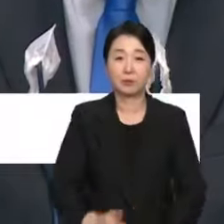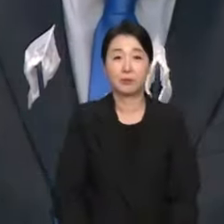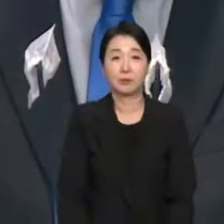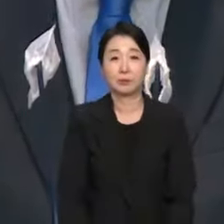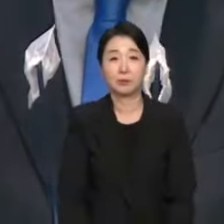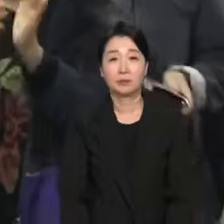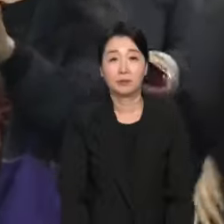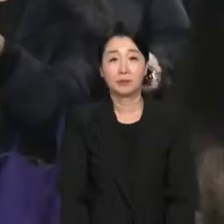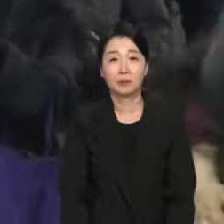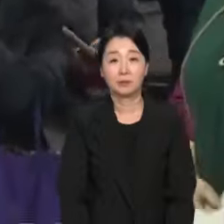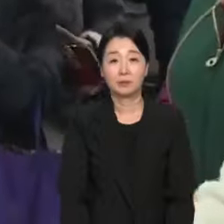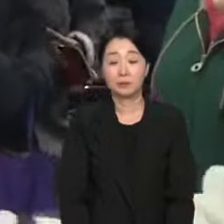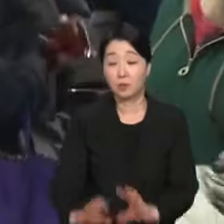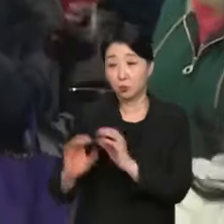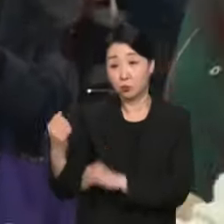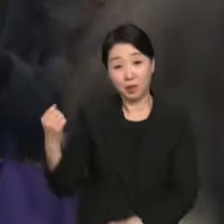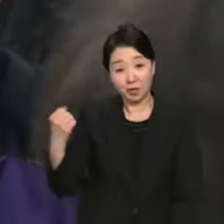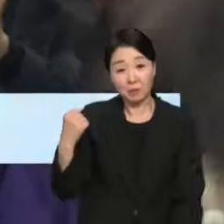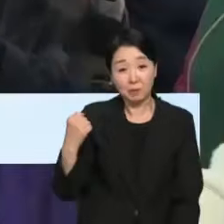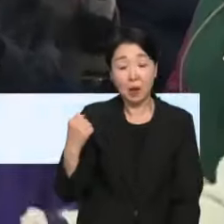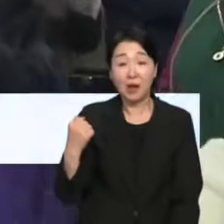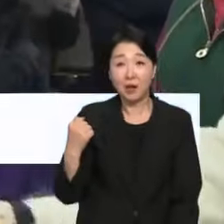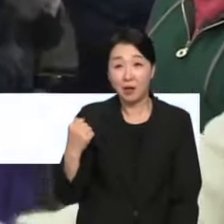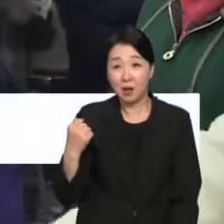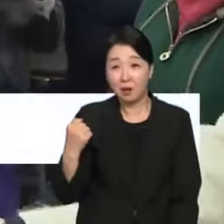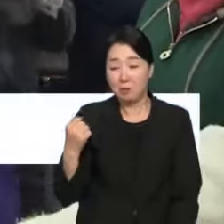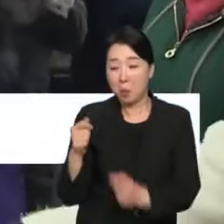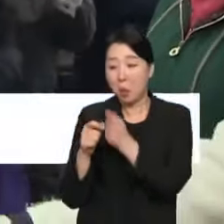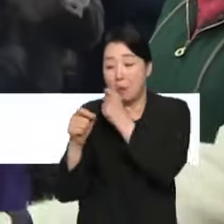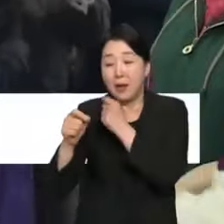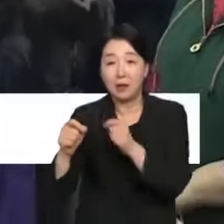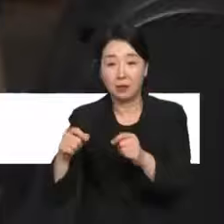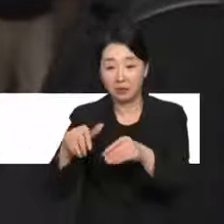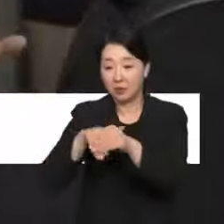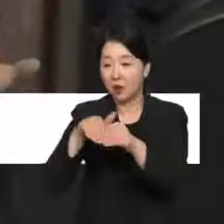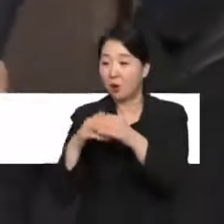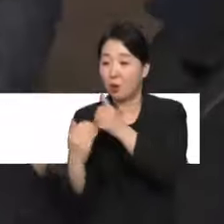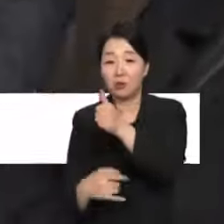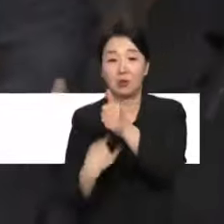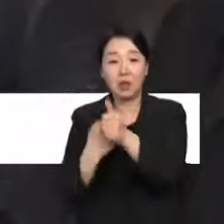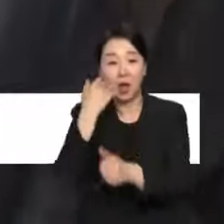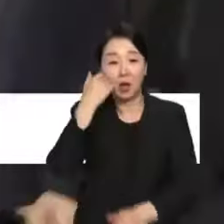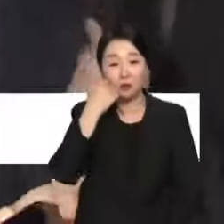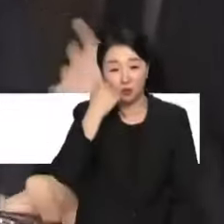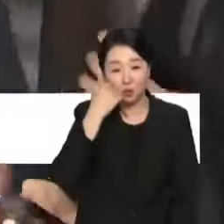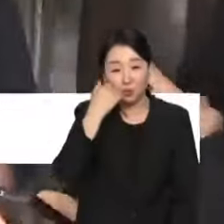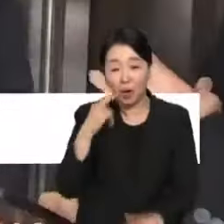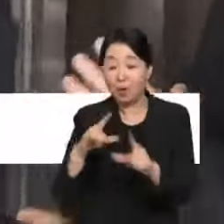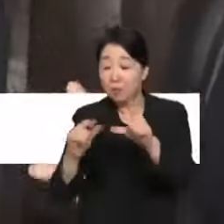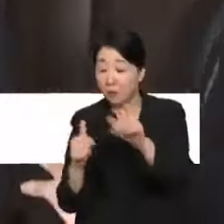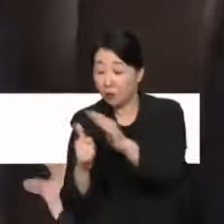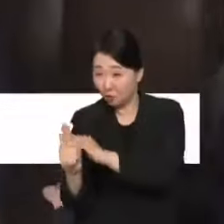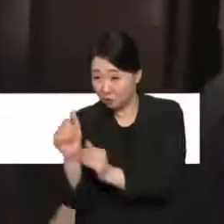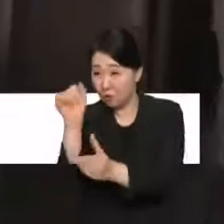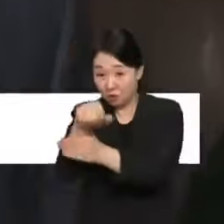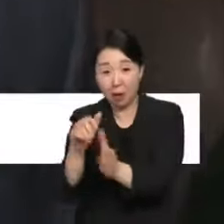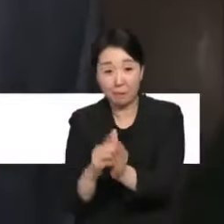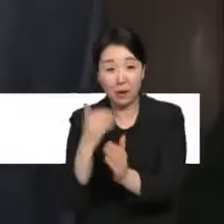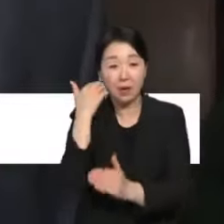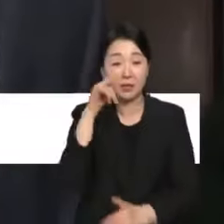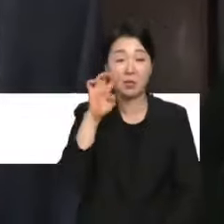파악됐습니다. 국민의힘도 위성 비례정당의 선대위원장으로 최근 비례대표 출마 요청을 받아들인 인요한